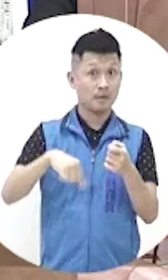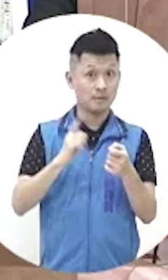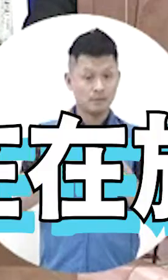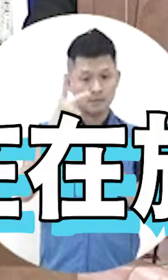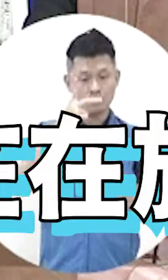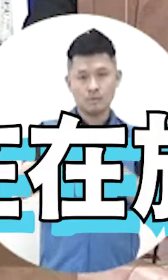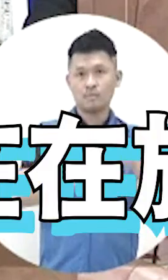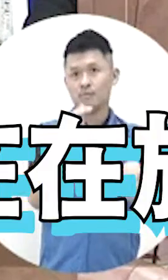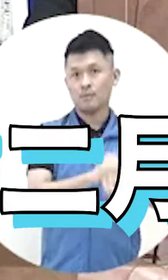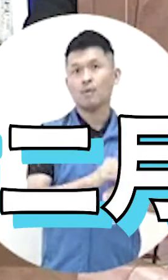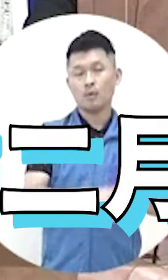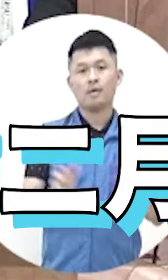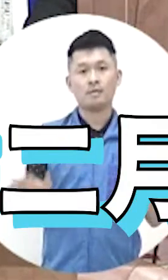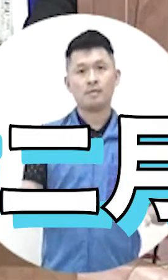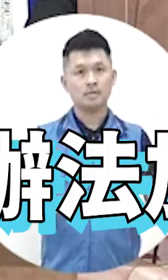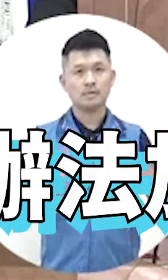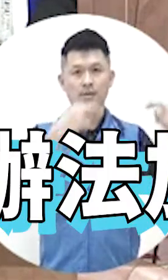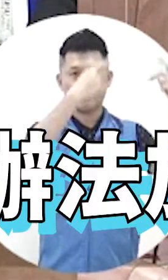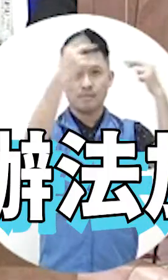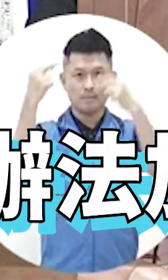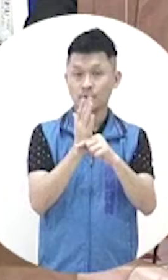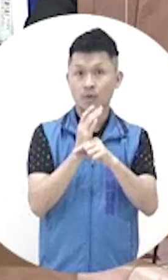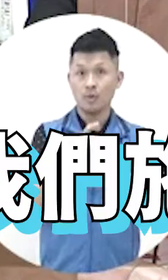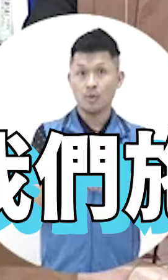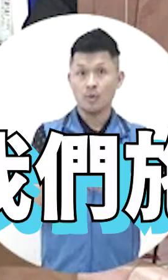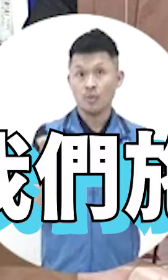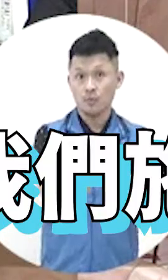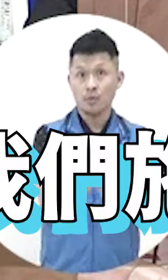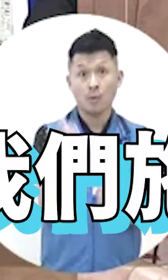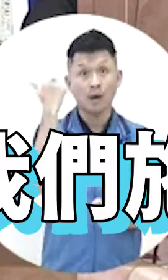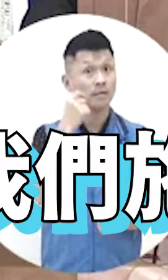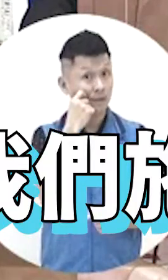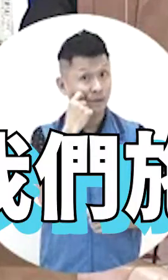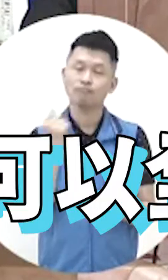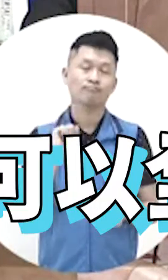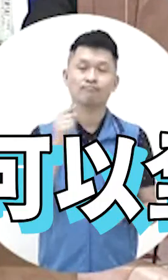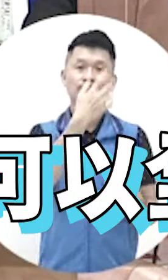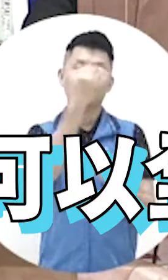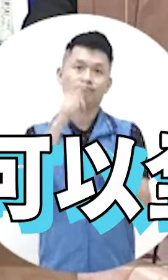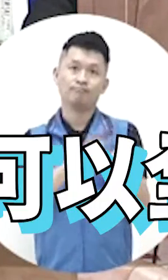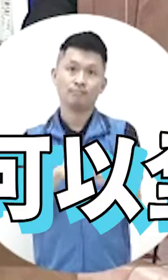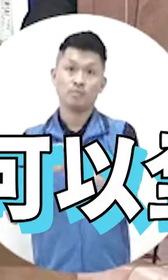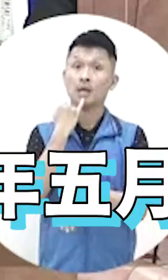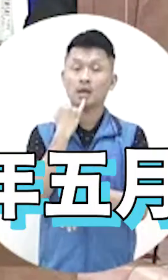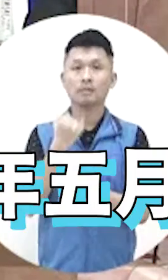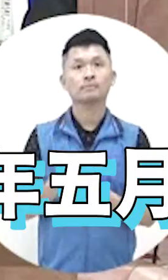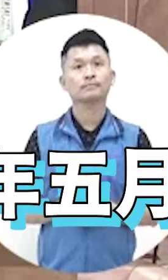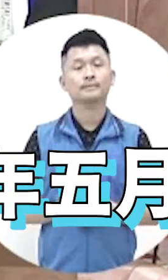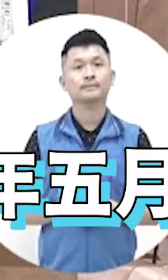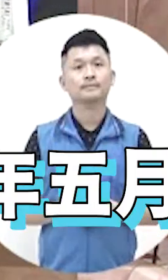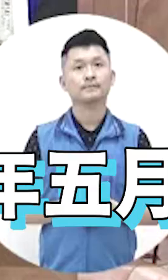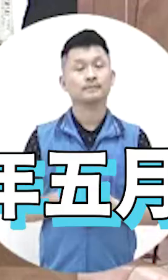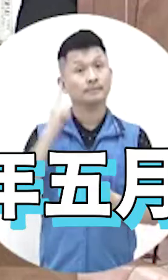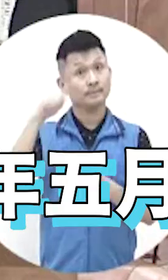完成。 明年二月 现在在施工， 明年二月。 对， 那没办法加快是不是？ 就是照着那个我们施工进度， 明年二月可以全部完成， 全部完成。 明年二月